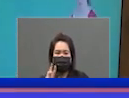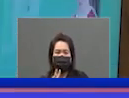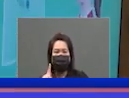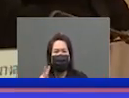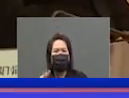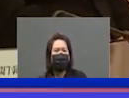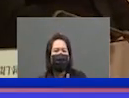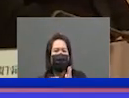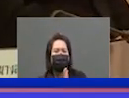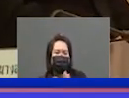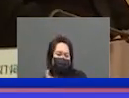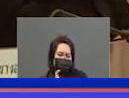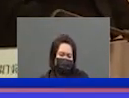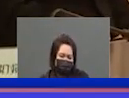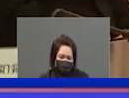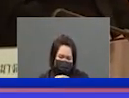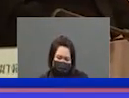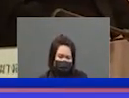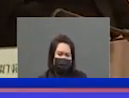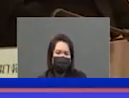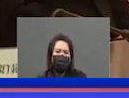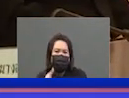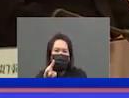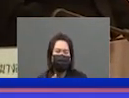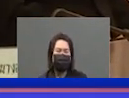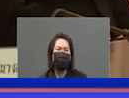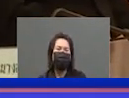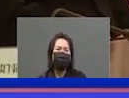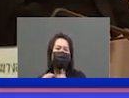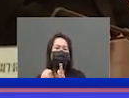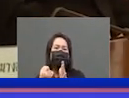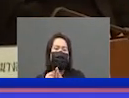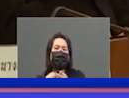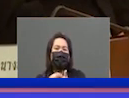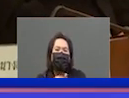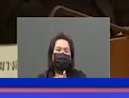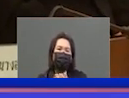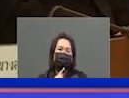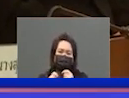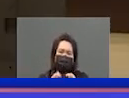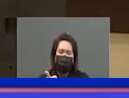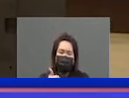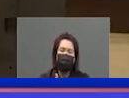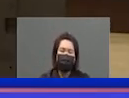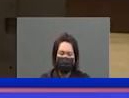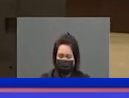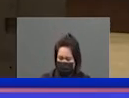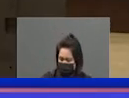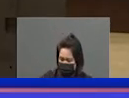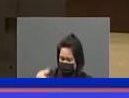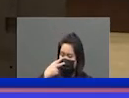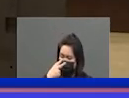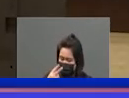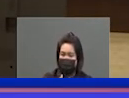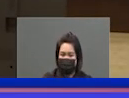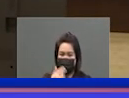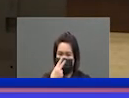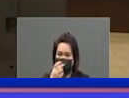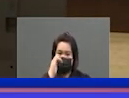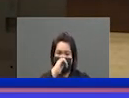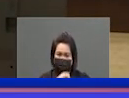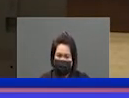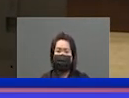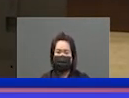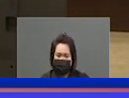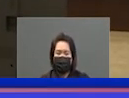ฐเนี่ยขนาดนี้เนี่ยก็ต้องบอกก็ยอมรับว่าข้อมูลบางกระทรวงเนี่ยยังไม่ได้เข้ามาสมบูรณ์แต่ก็เป็นแอปพลิเคชันที่เริ่ม